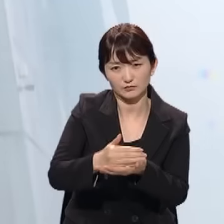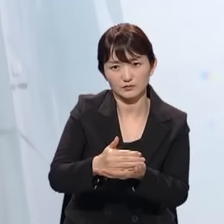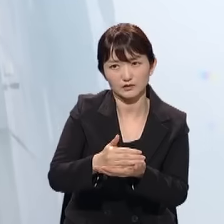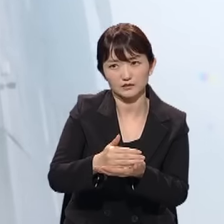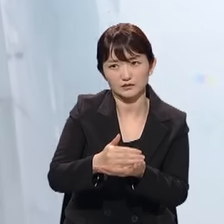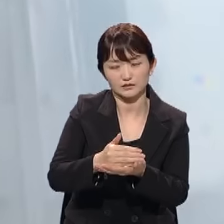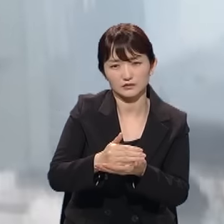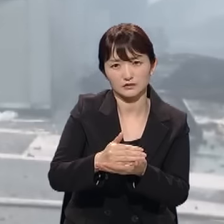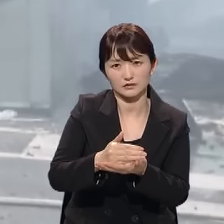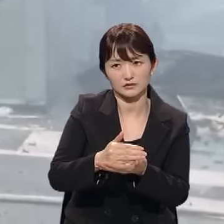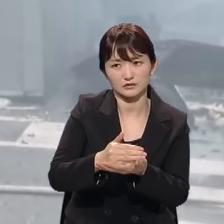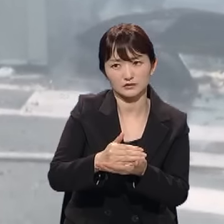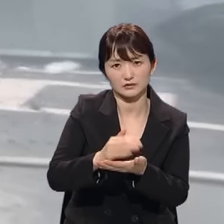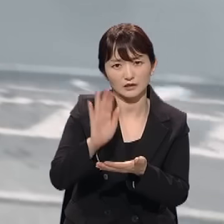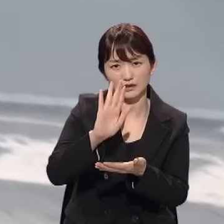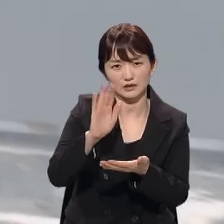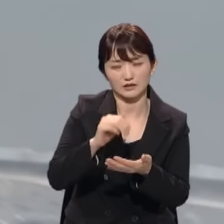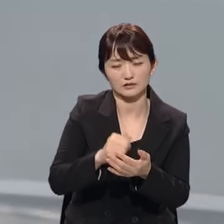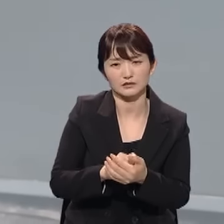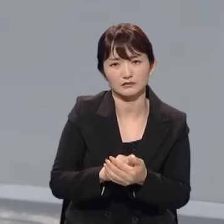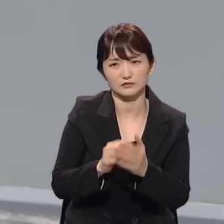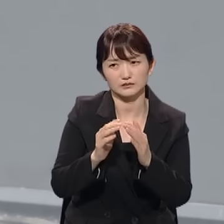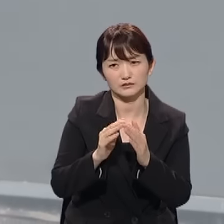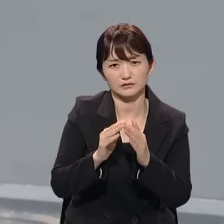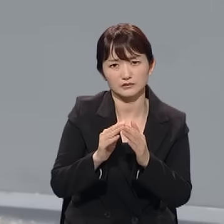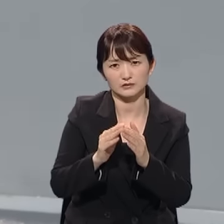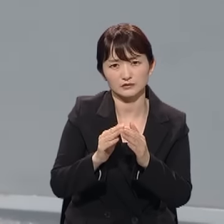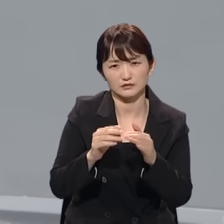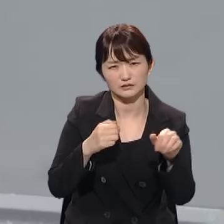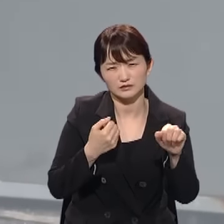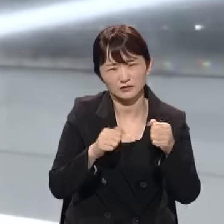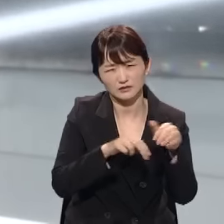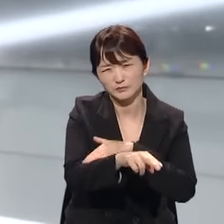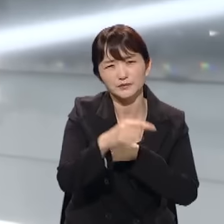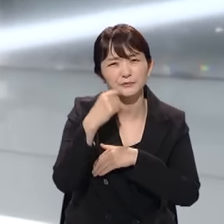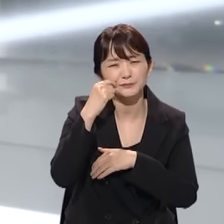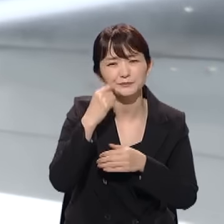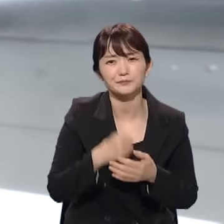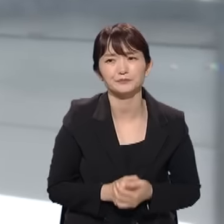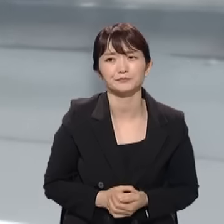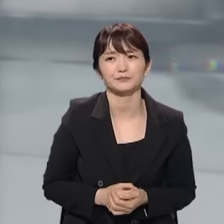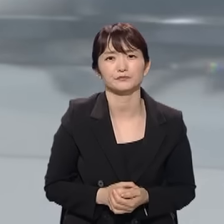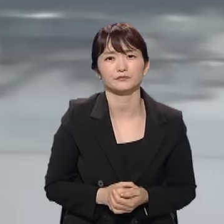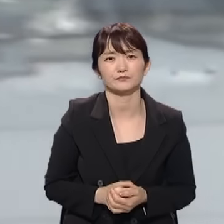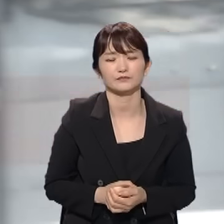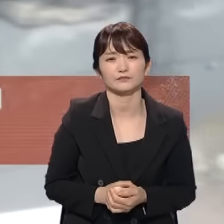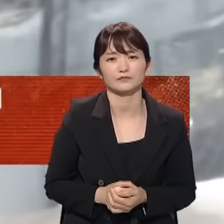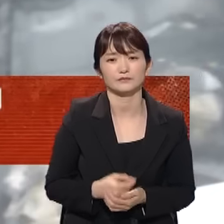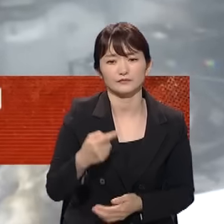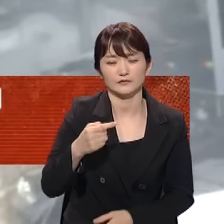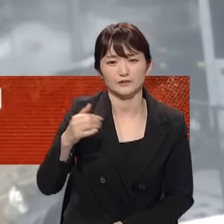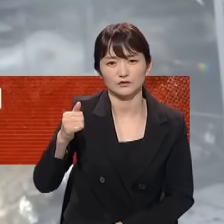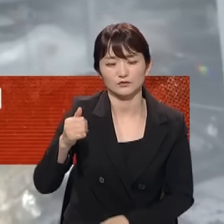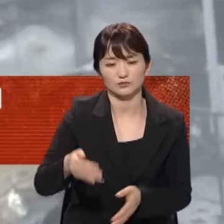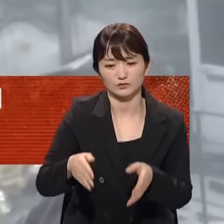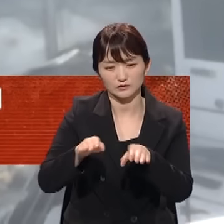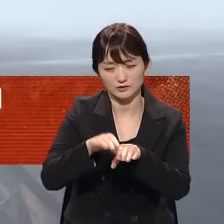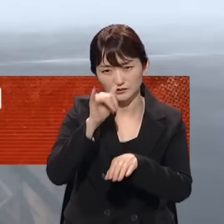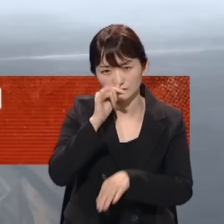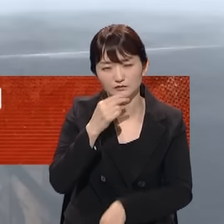좀 미처 못했던 걸로 보입니다. 대피를 못했던 걸로 보이고 이게 소방시설이 제대로 갖춰졌는지 또 정상 작동했는지